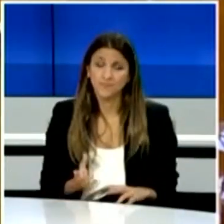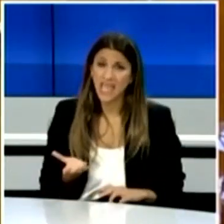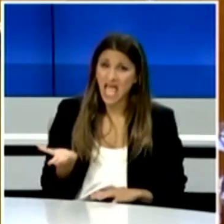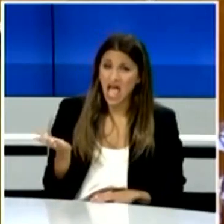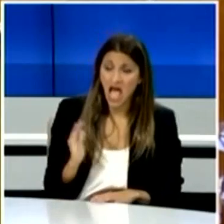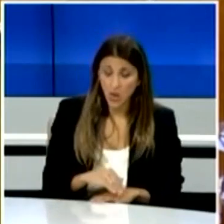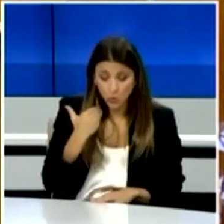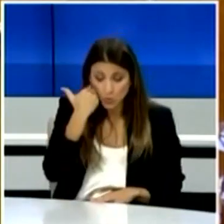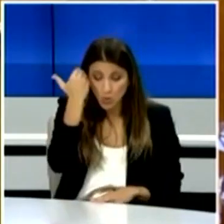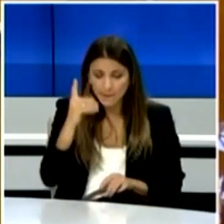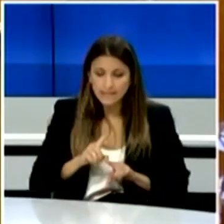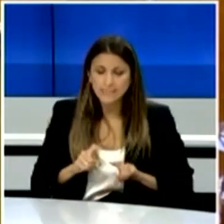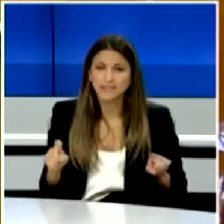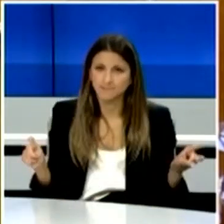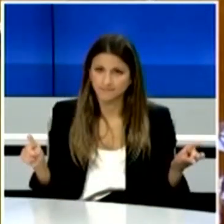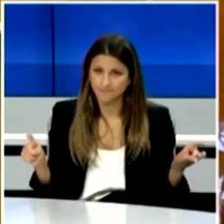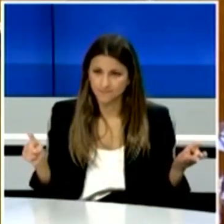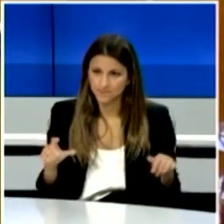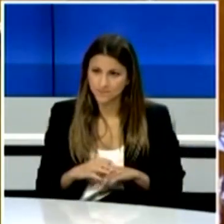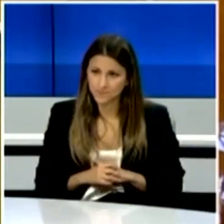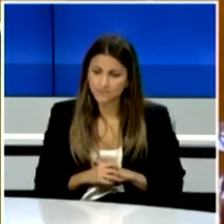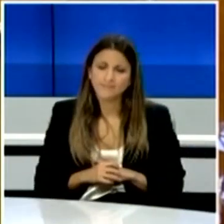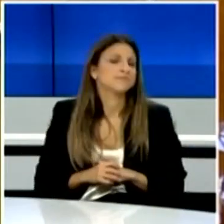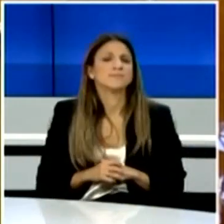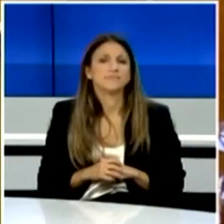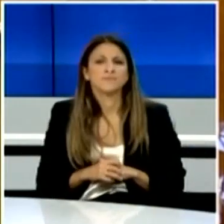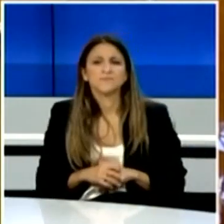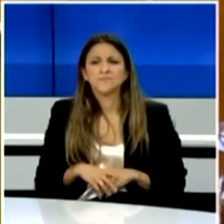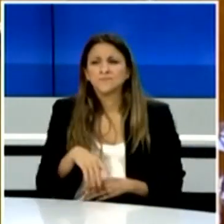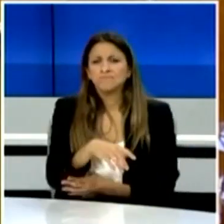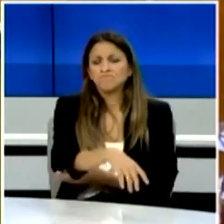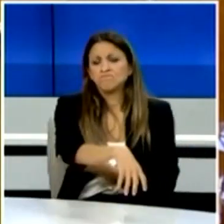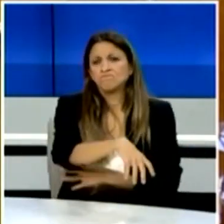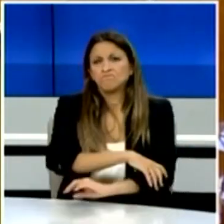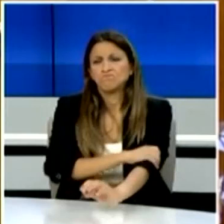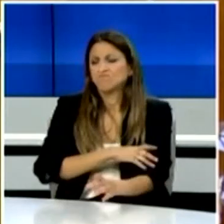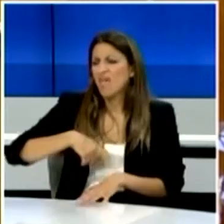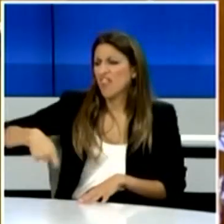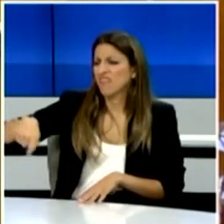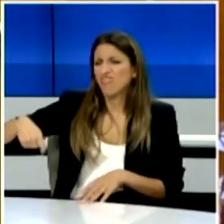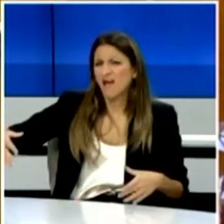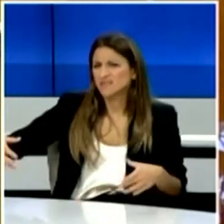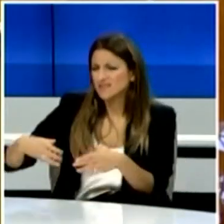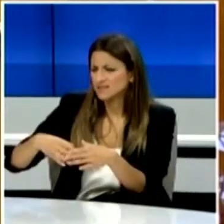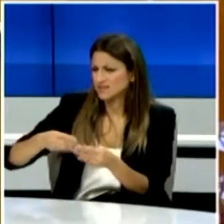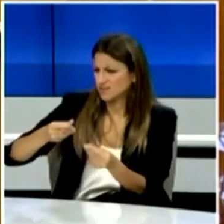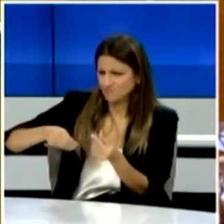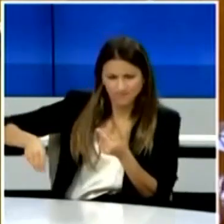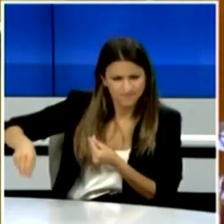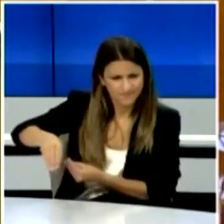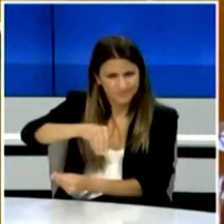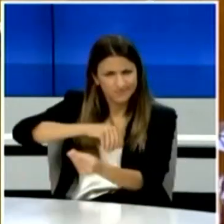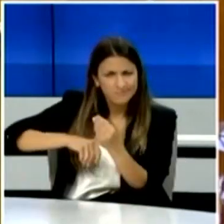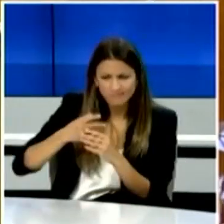καλύπτεις τα μαγαζιά, τα παραμάγαζα, το παραδικαστικό, τους κοριούς,